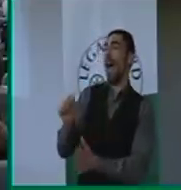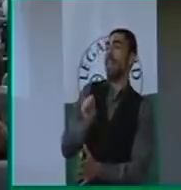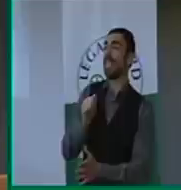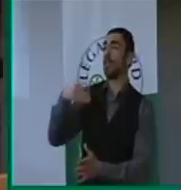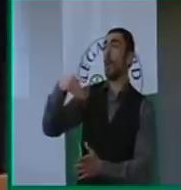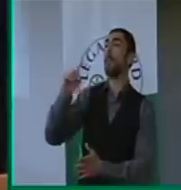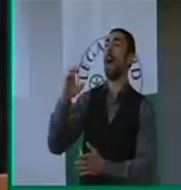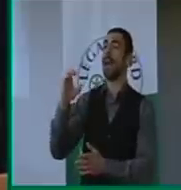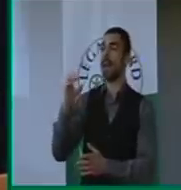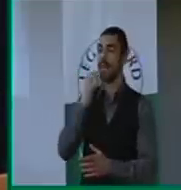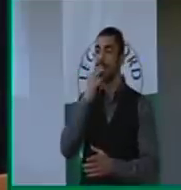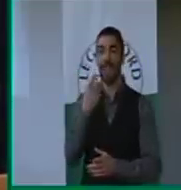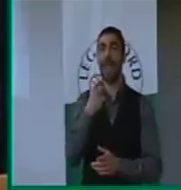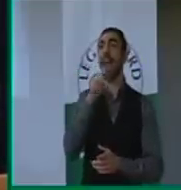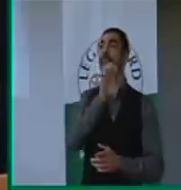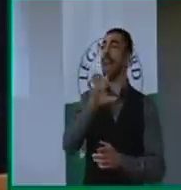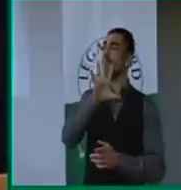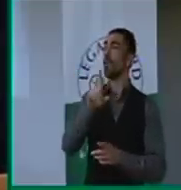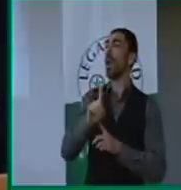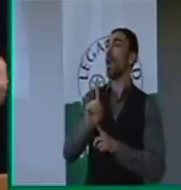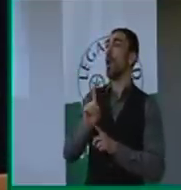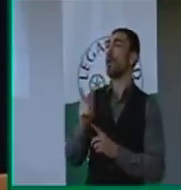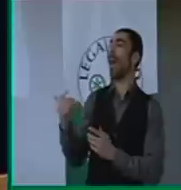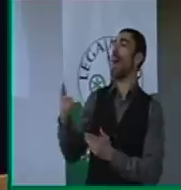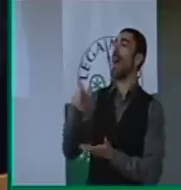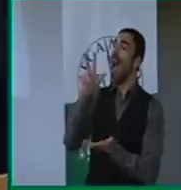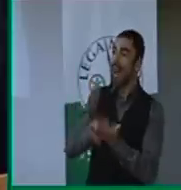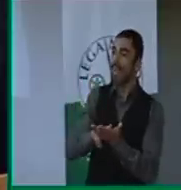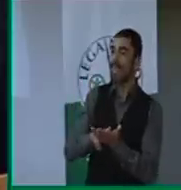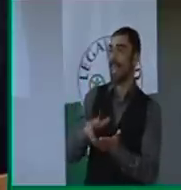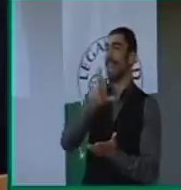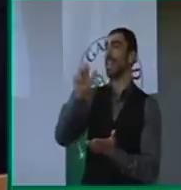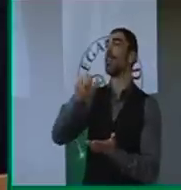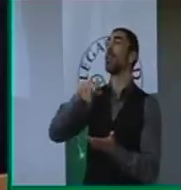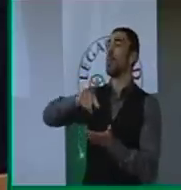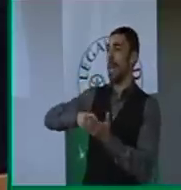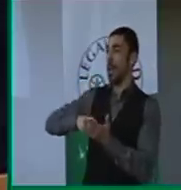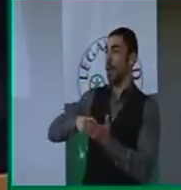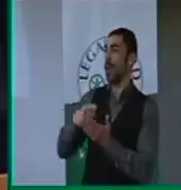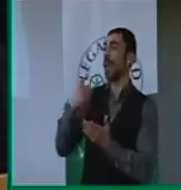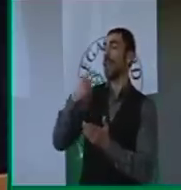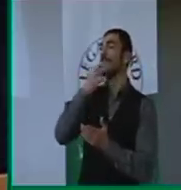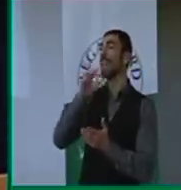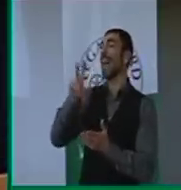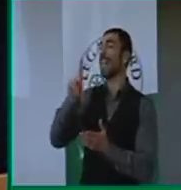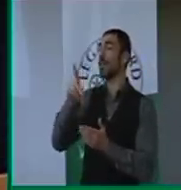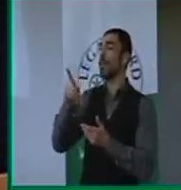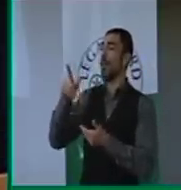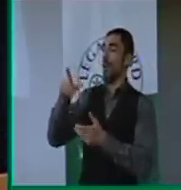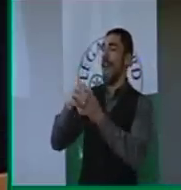ossia la regione si fa garante anticipa nel mese di luglio 300 milioni che andranno a favore di 31.000 aziende